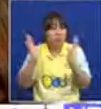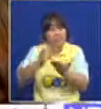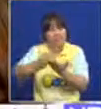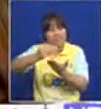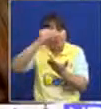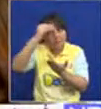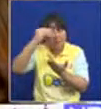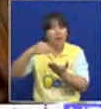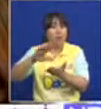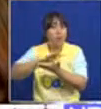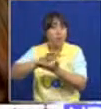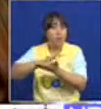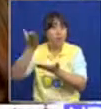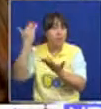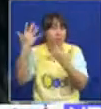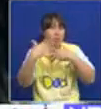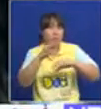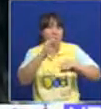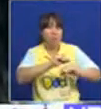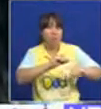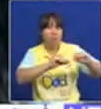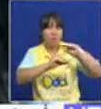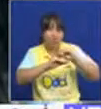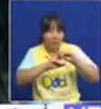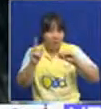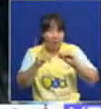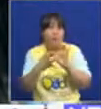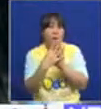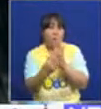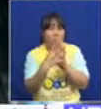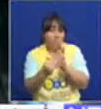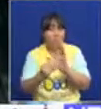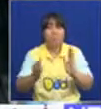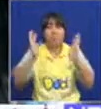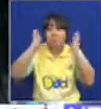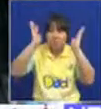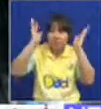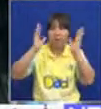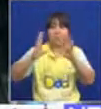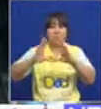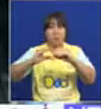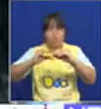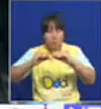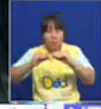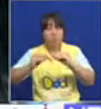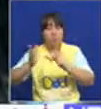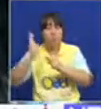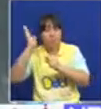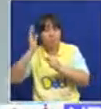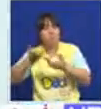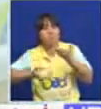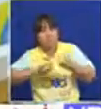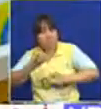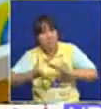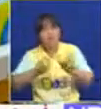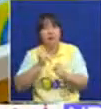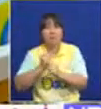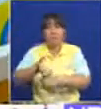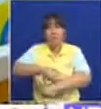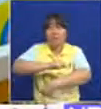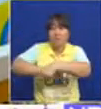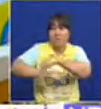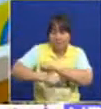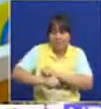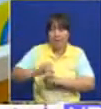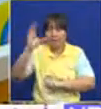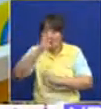จากโรงเรียนที่เคยเข้าร่วมโครงการด้วยการอบรมสัมมนาประชุมและอภิปรายเชิงการปฏิบัติจัดหาวัสดุ